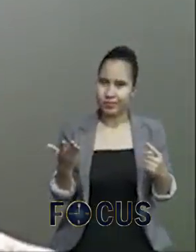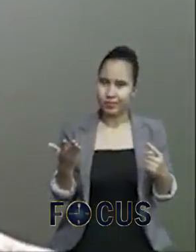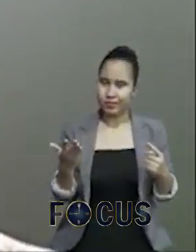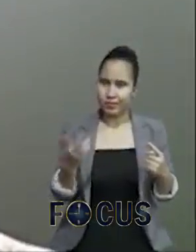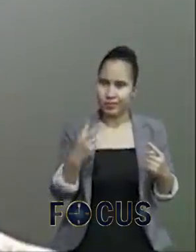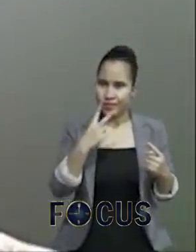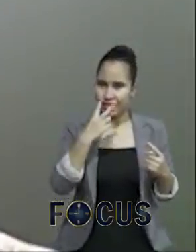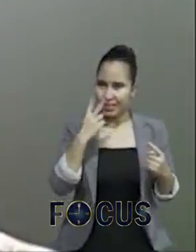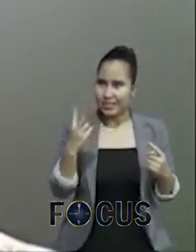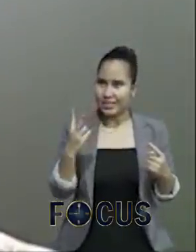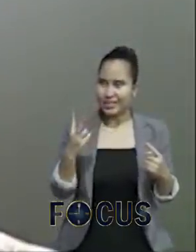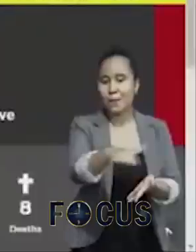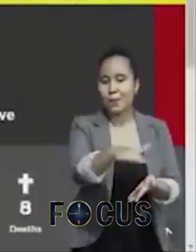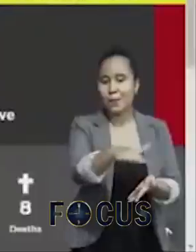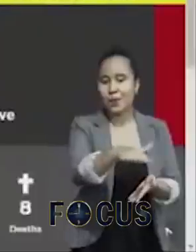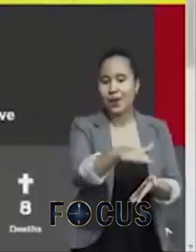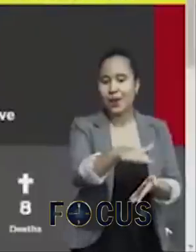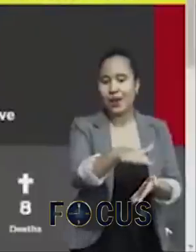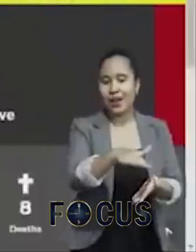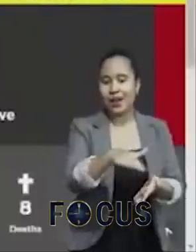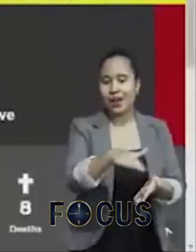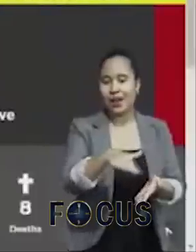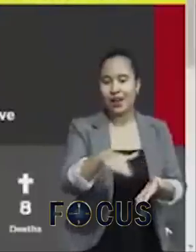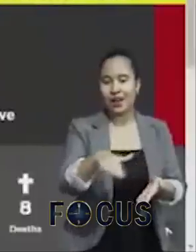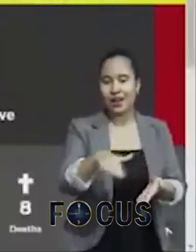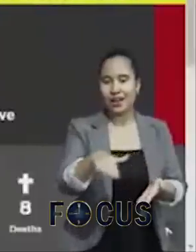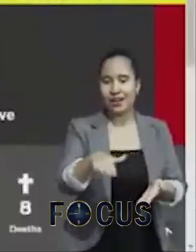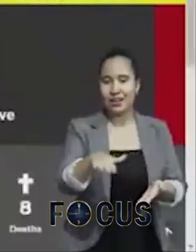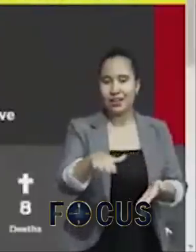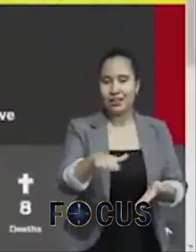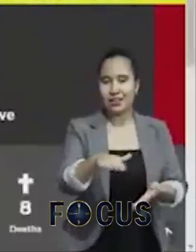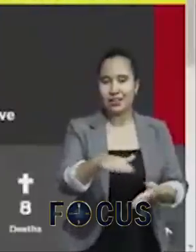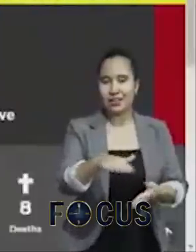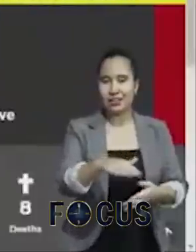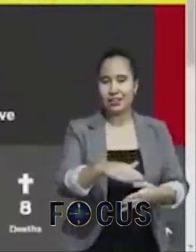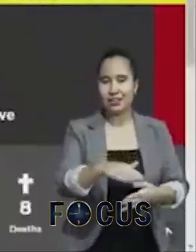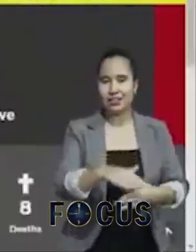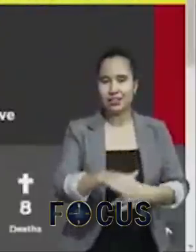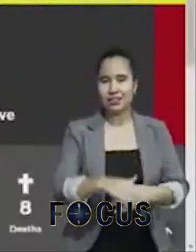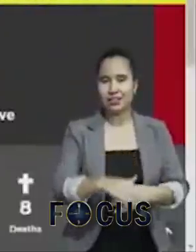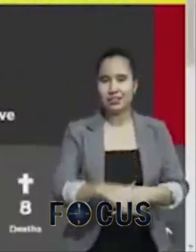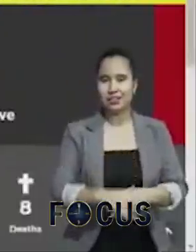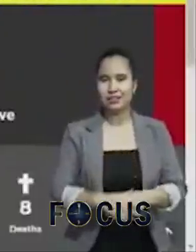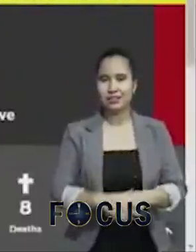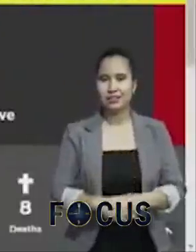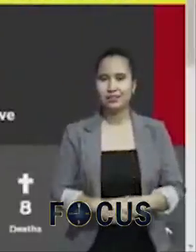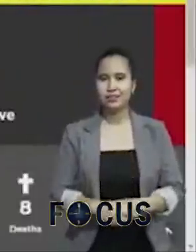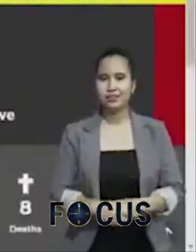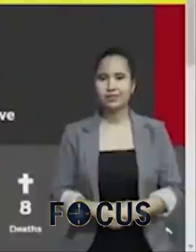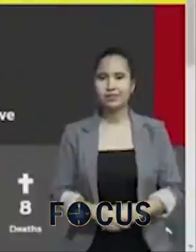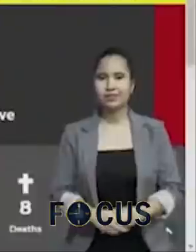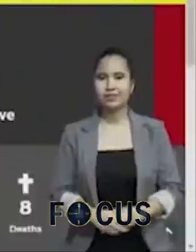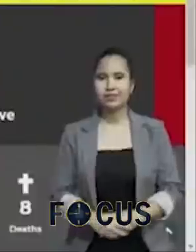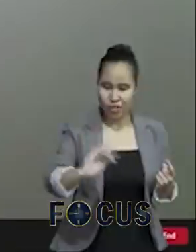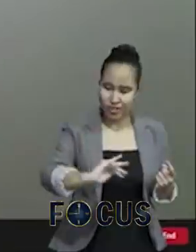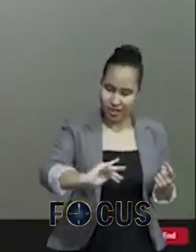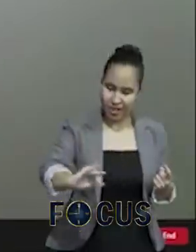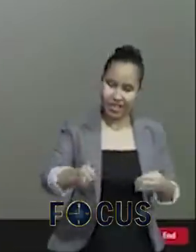mensen na 7 dagen klachten ontwikkelen, is het advies dat ze dus thuis in quarantaine